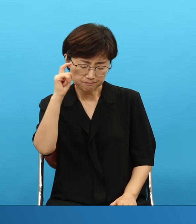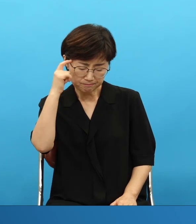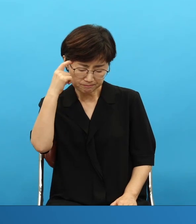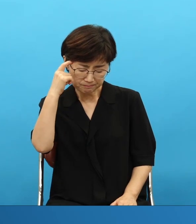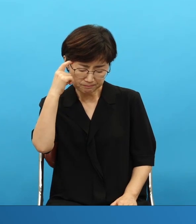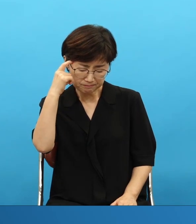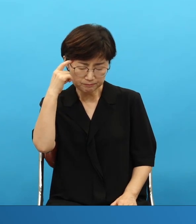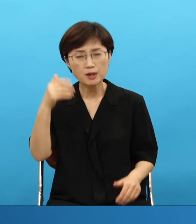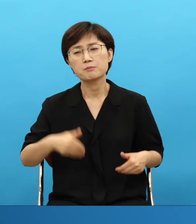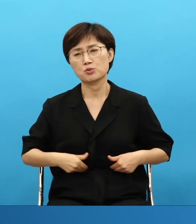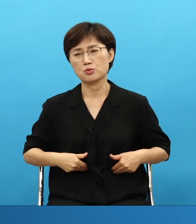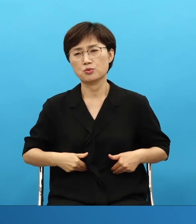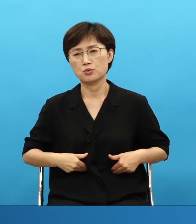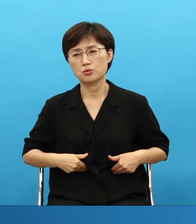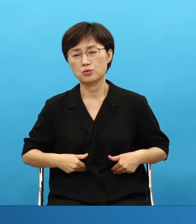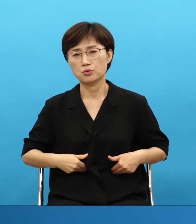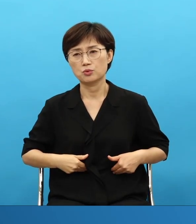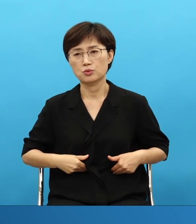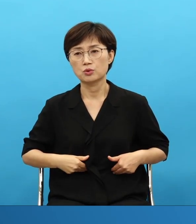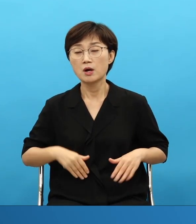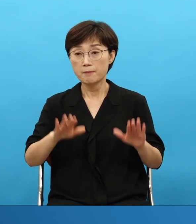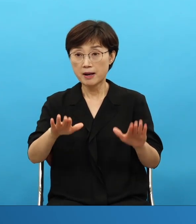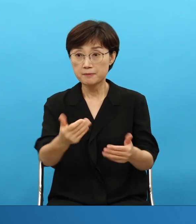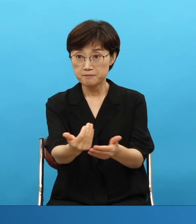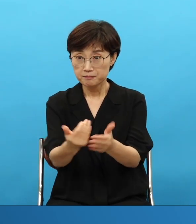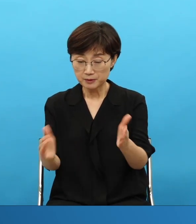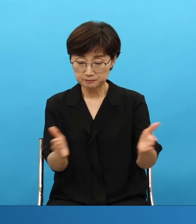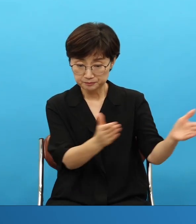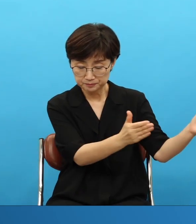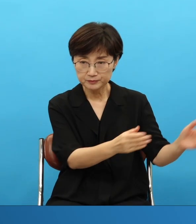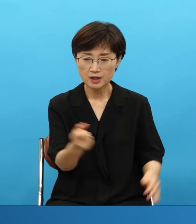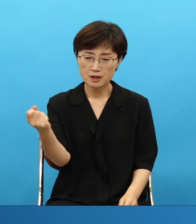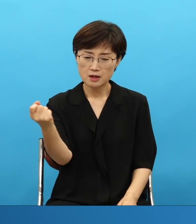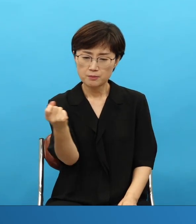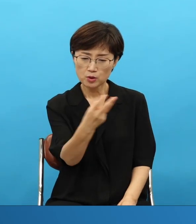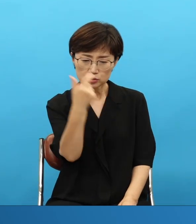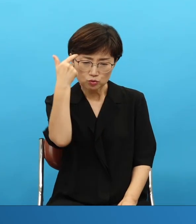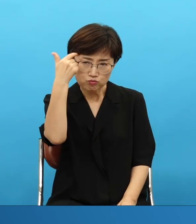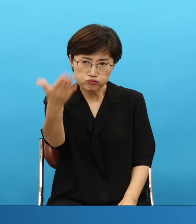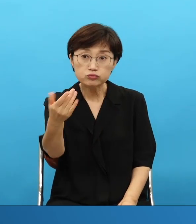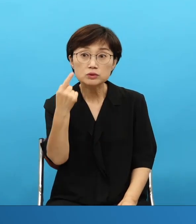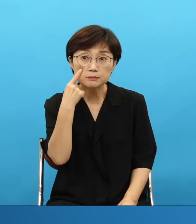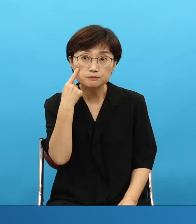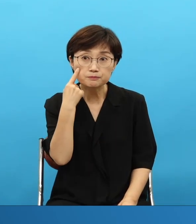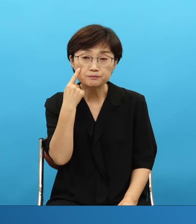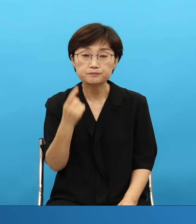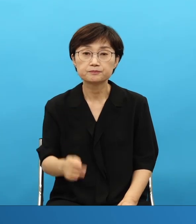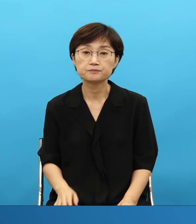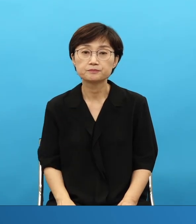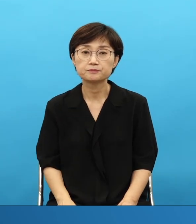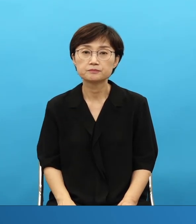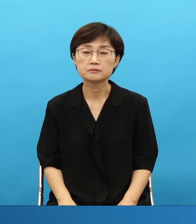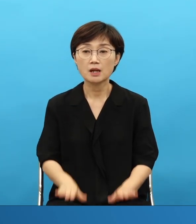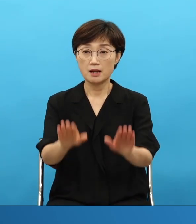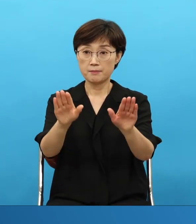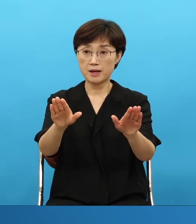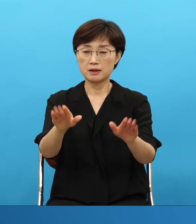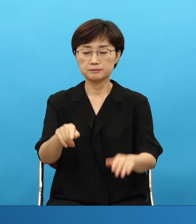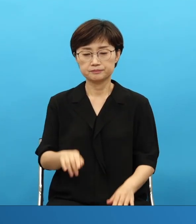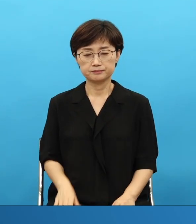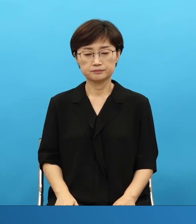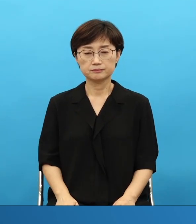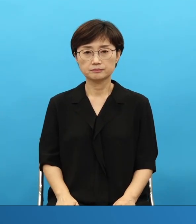today, we must truly pray. 먼저 몇 가지 질문을 해야 되는 겁니다. First, we must ask some questions. 왜 이